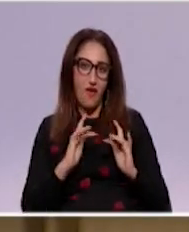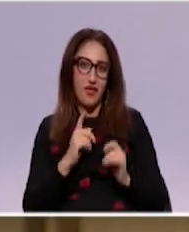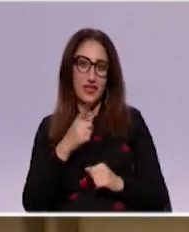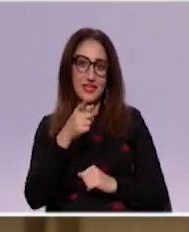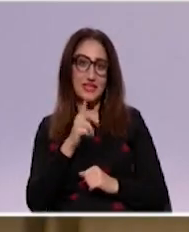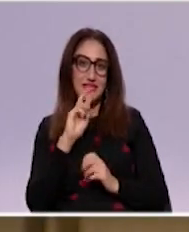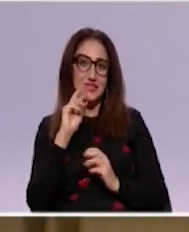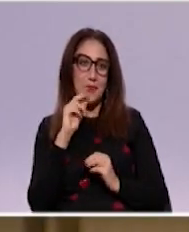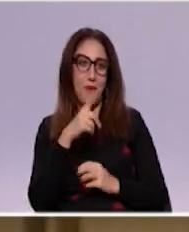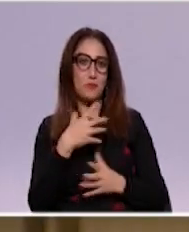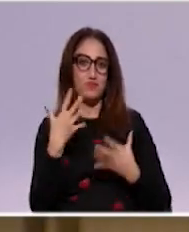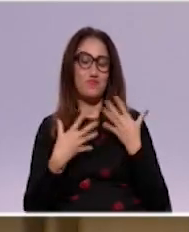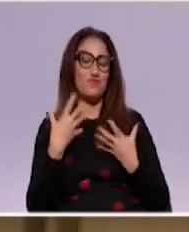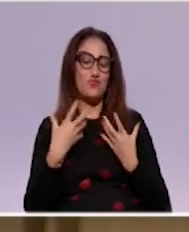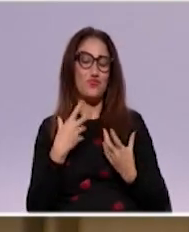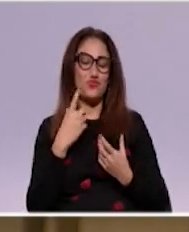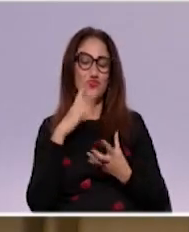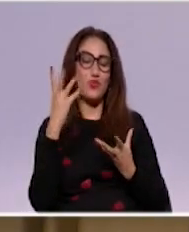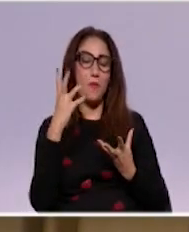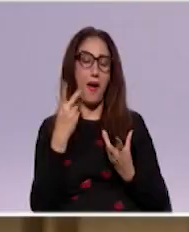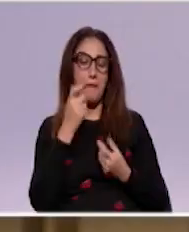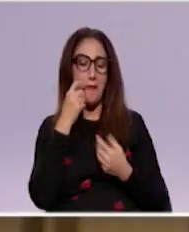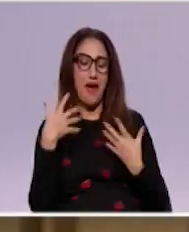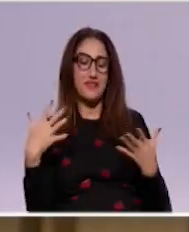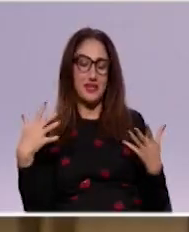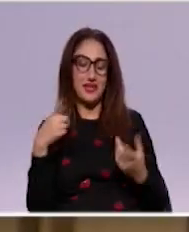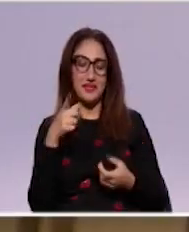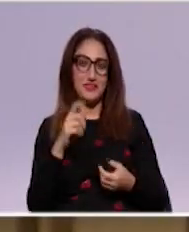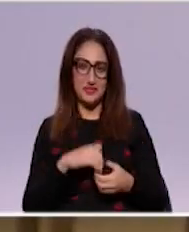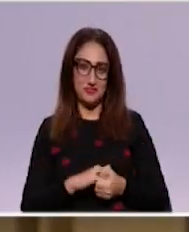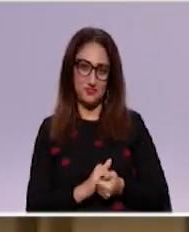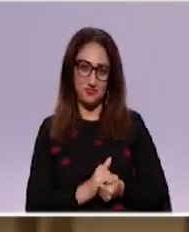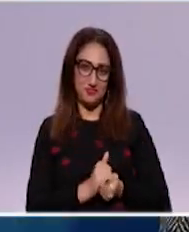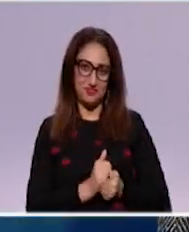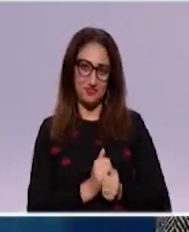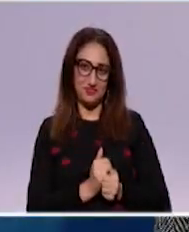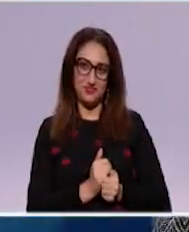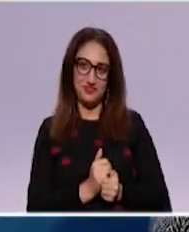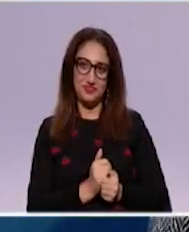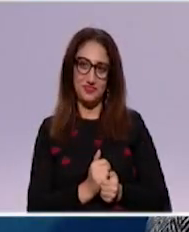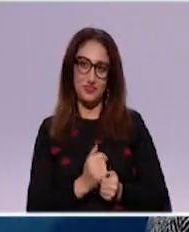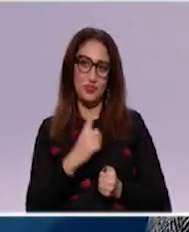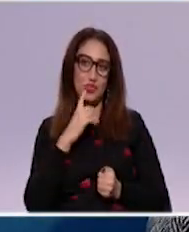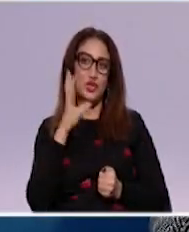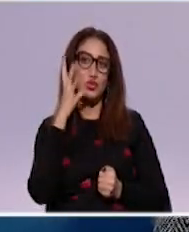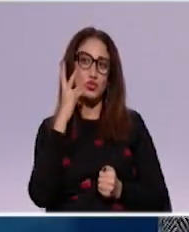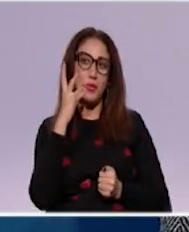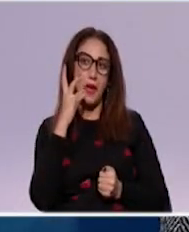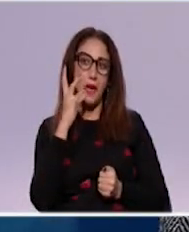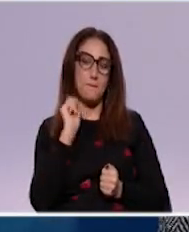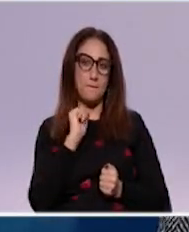فيك شباب اكتر مننا، وفيك حيويه وخفه ظل كبيره جدا جدا. الشباب شباب